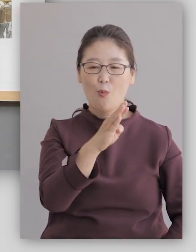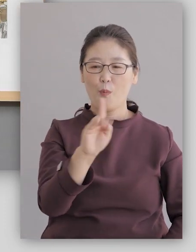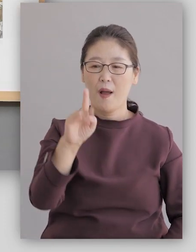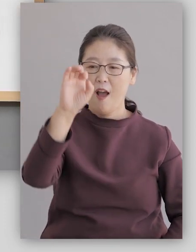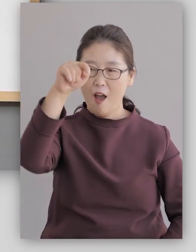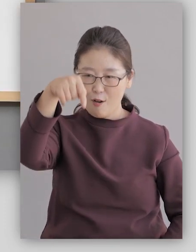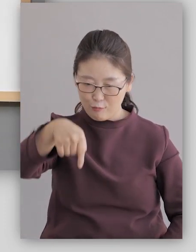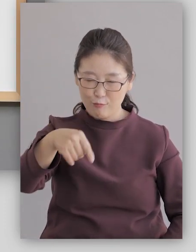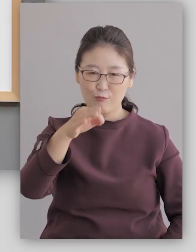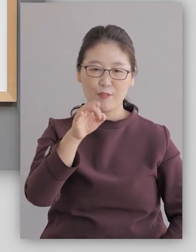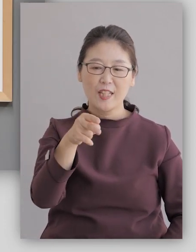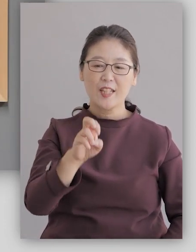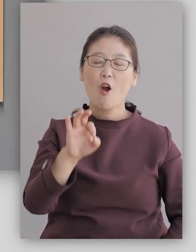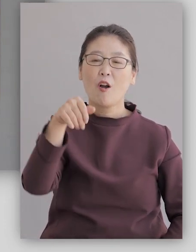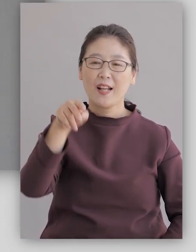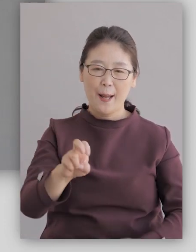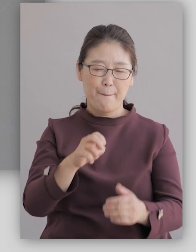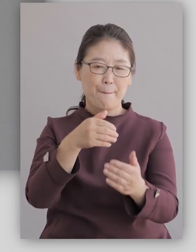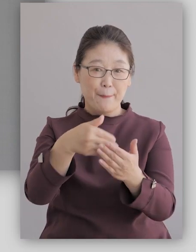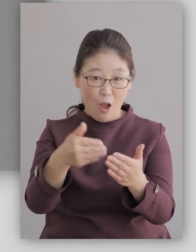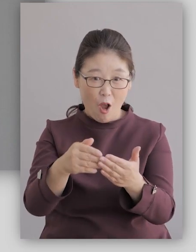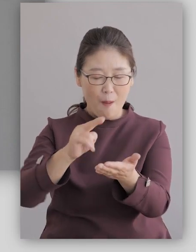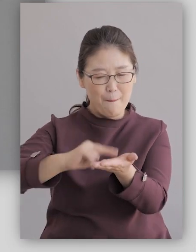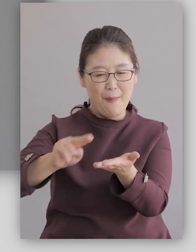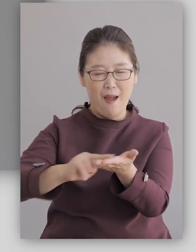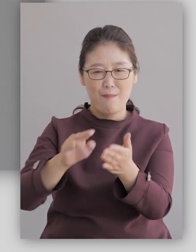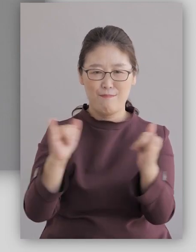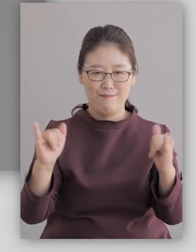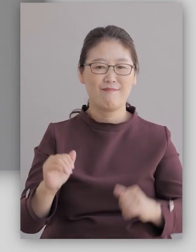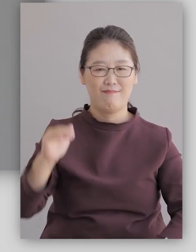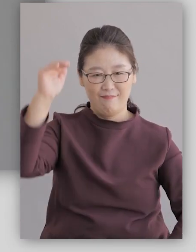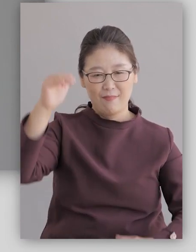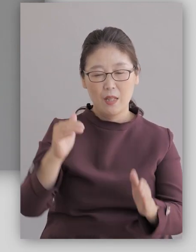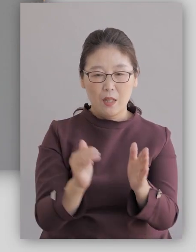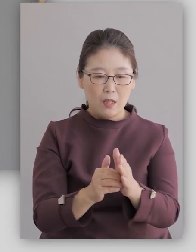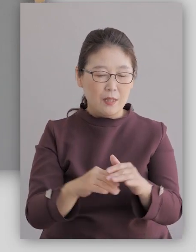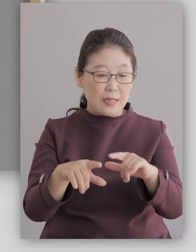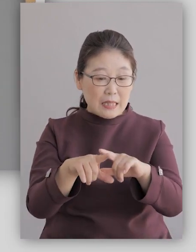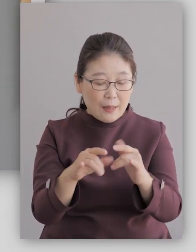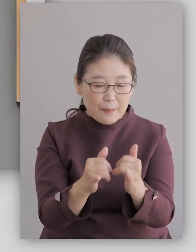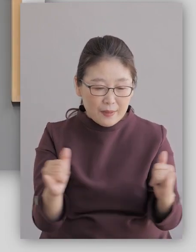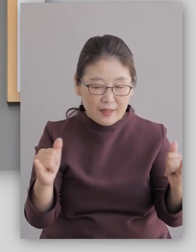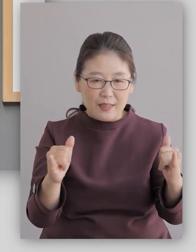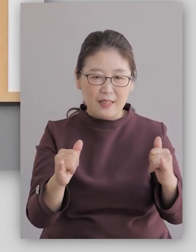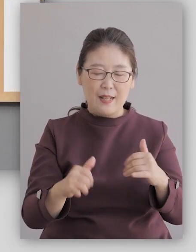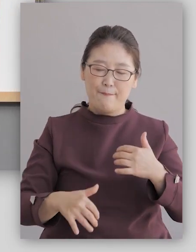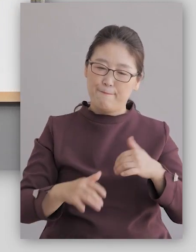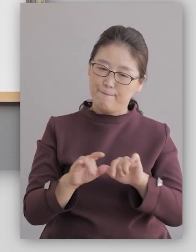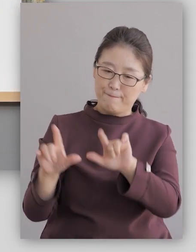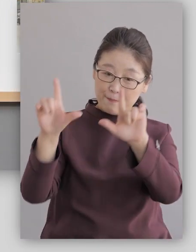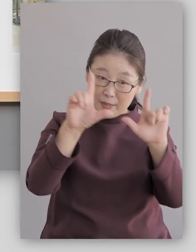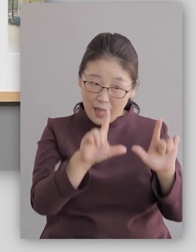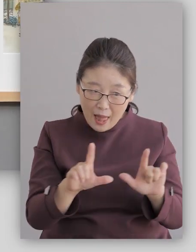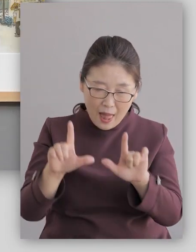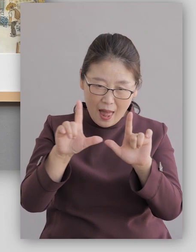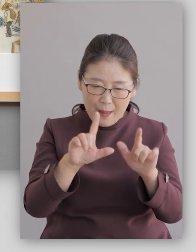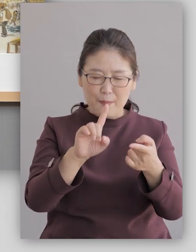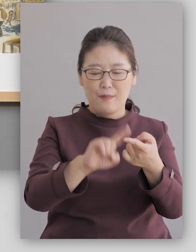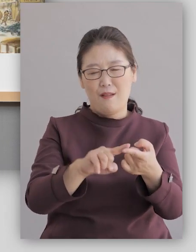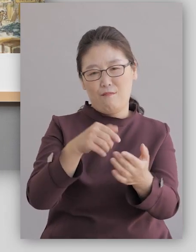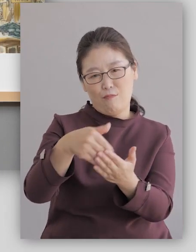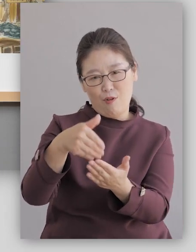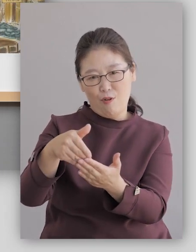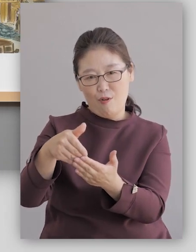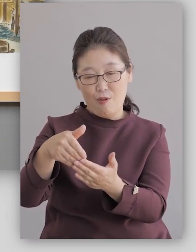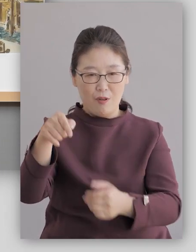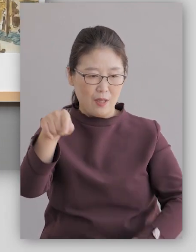영감을 그리셨습니다. 만화가가 됐어요. 서민들의 희노애락을 같이 하고 굉장히 만화사 중에